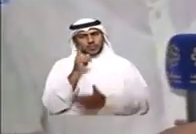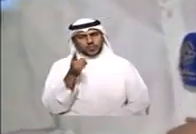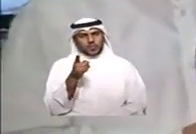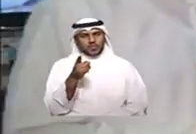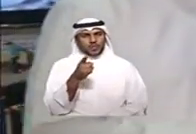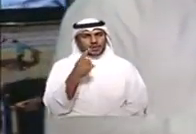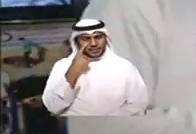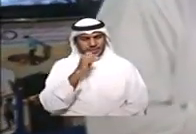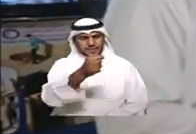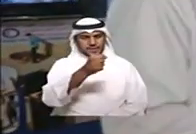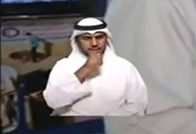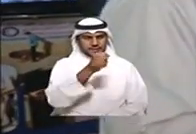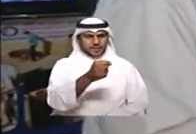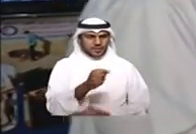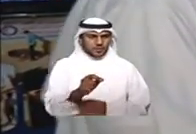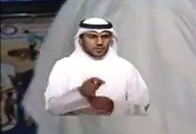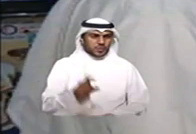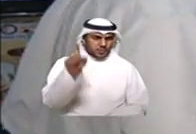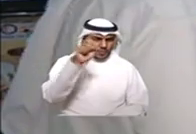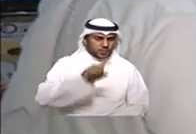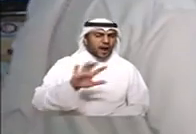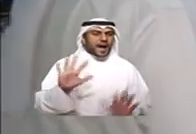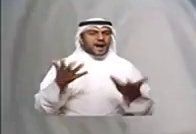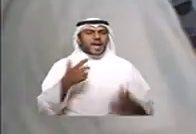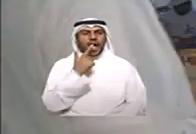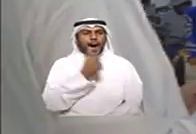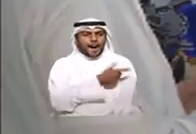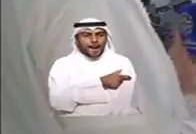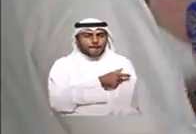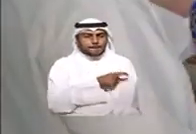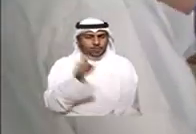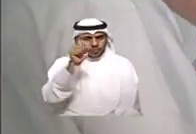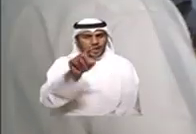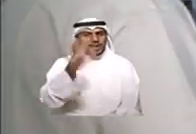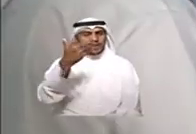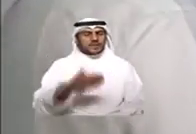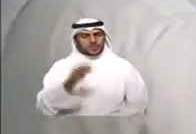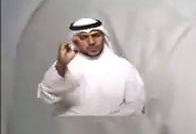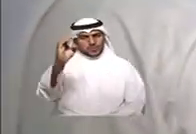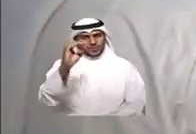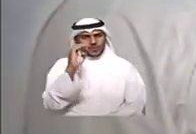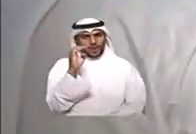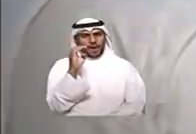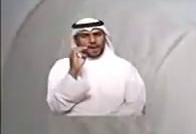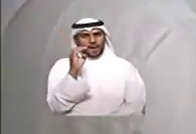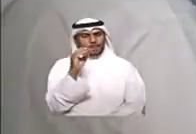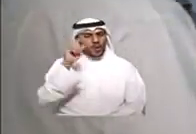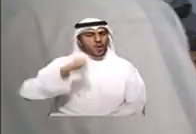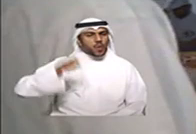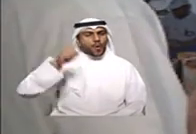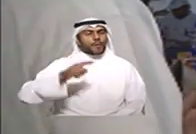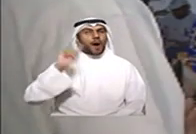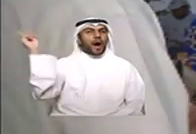الكويتي، حتى نعرف بالنسبة لجمعية الهلال الأحمر الكويتي أستاذ يوسف ماذا يعني لكم اليوم، هذا